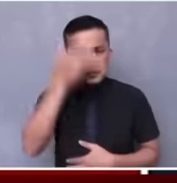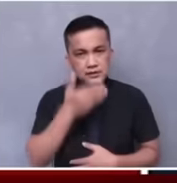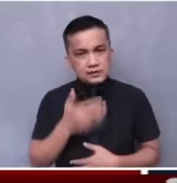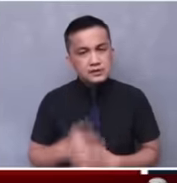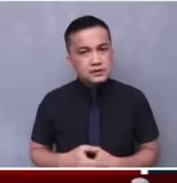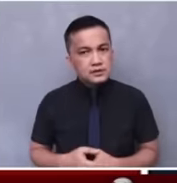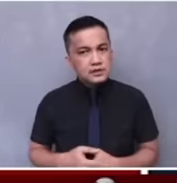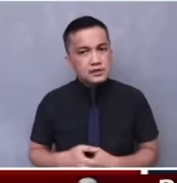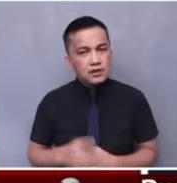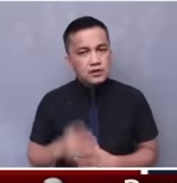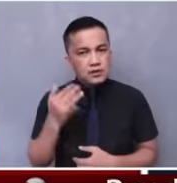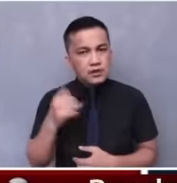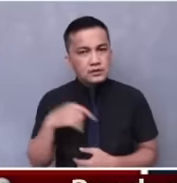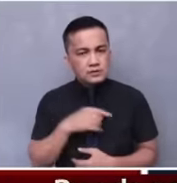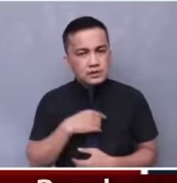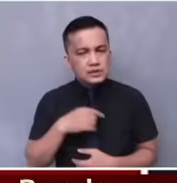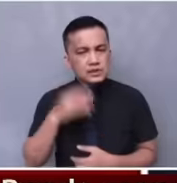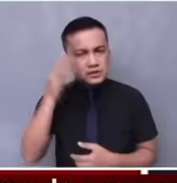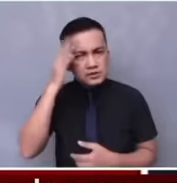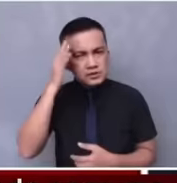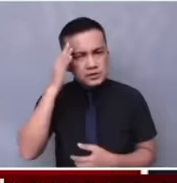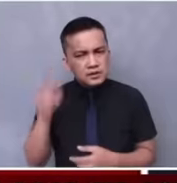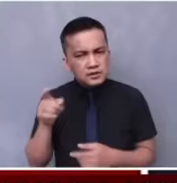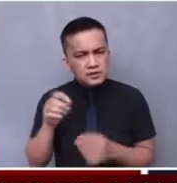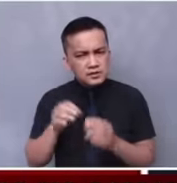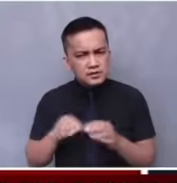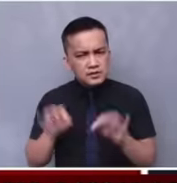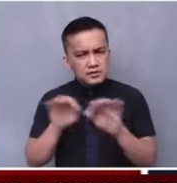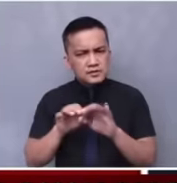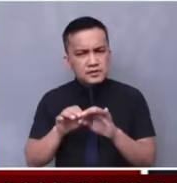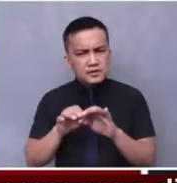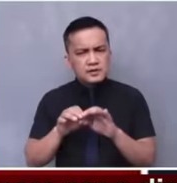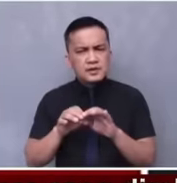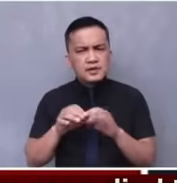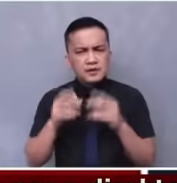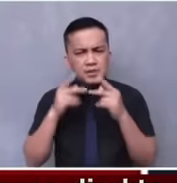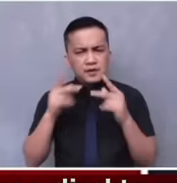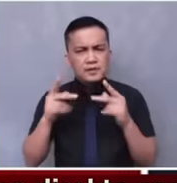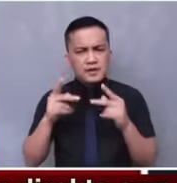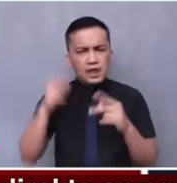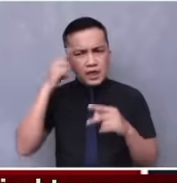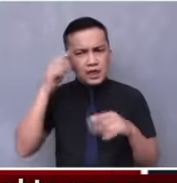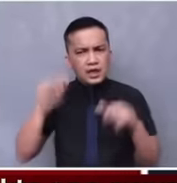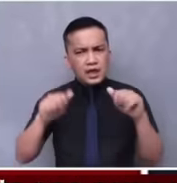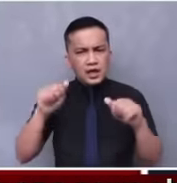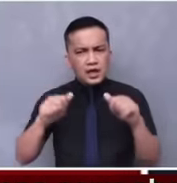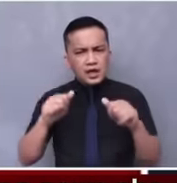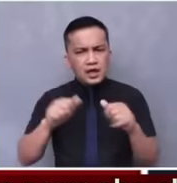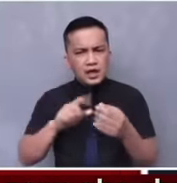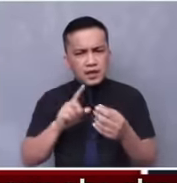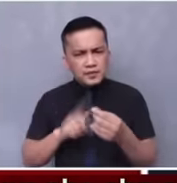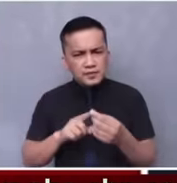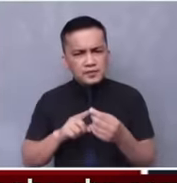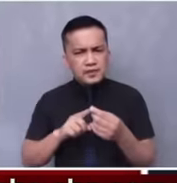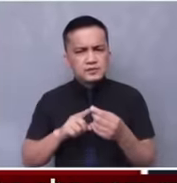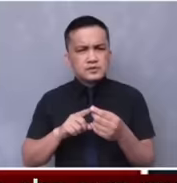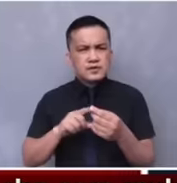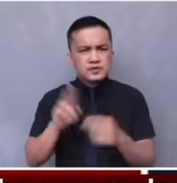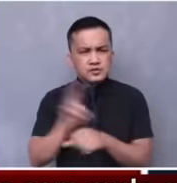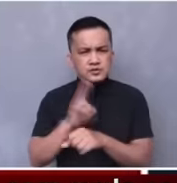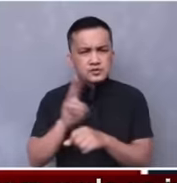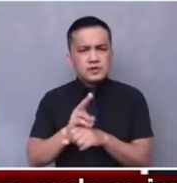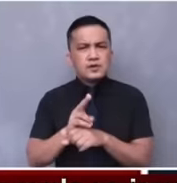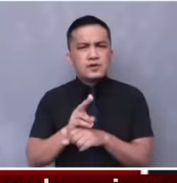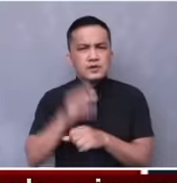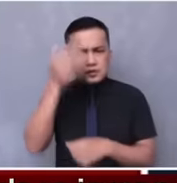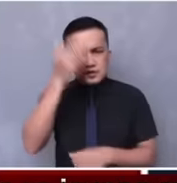because we also know that there is significant public discontent on the mandatory use of face shields. So